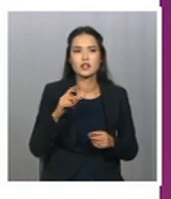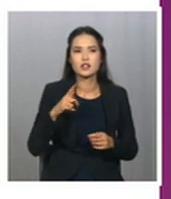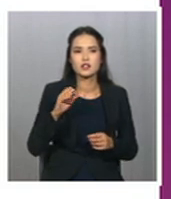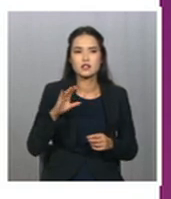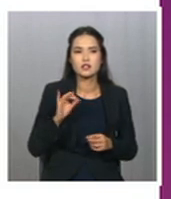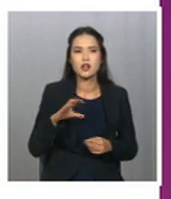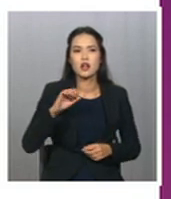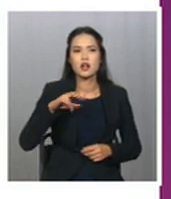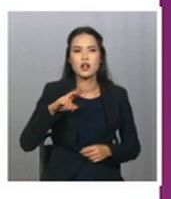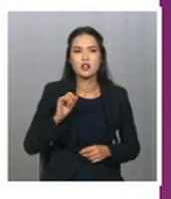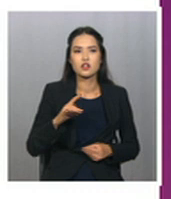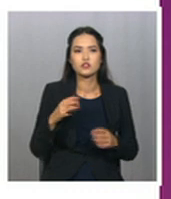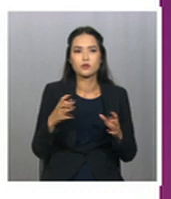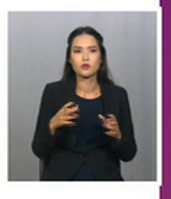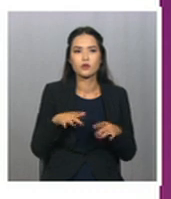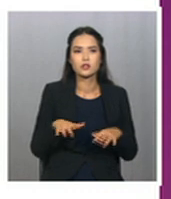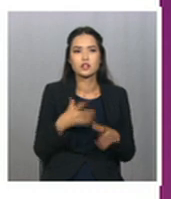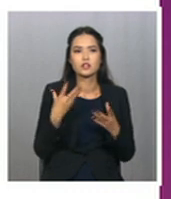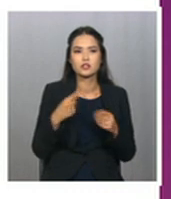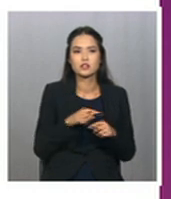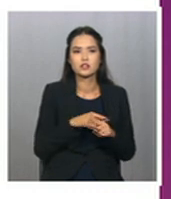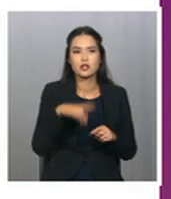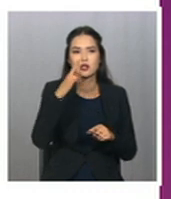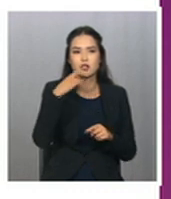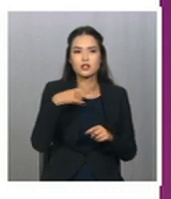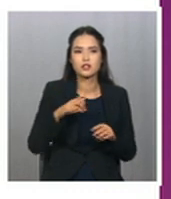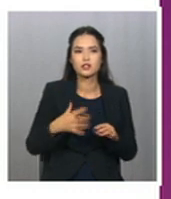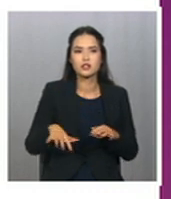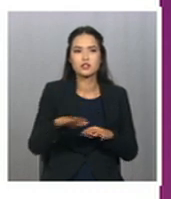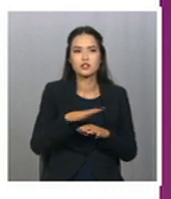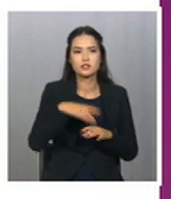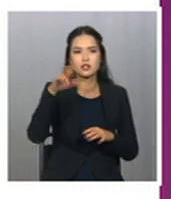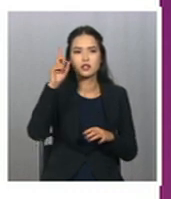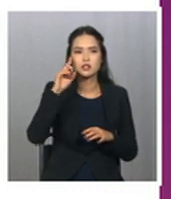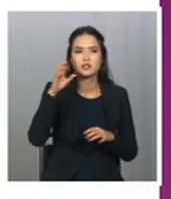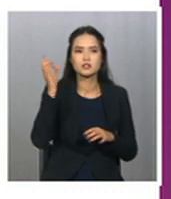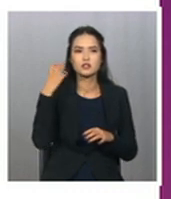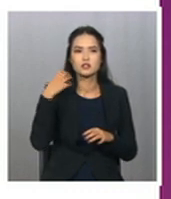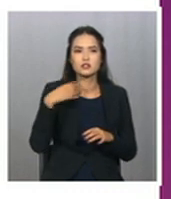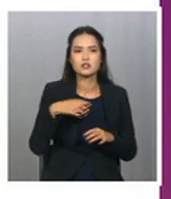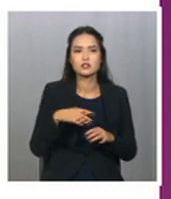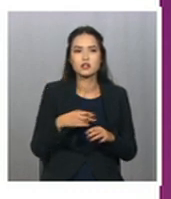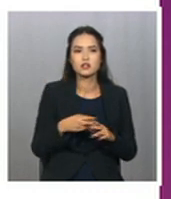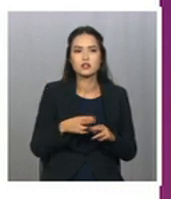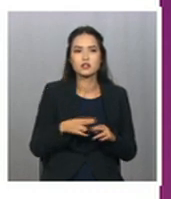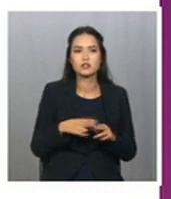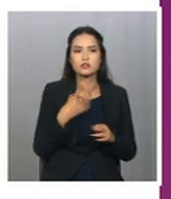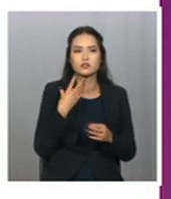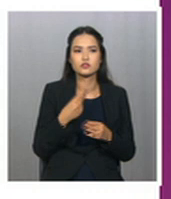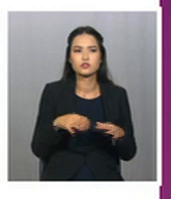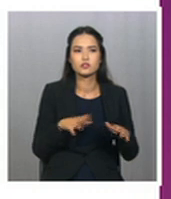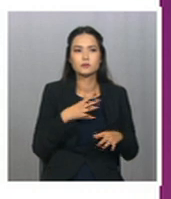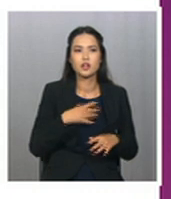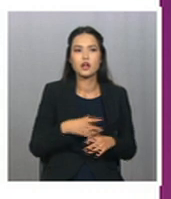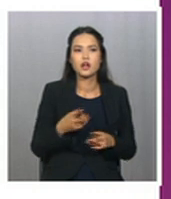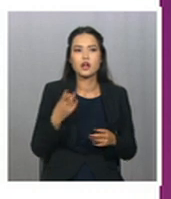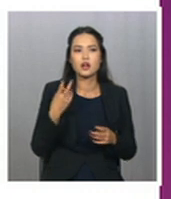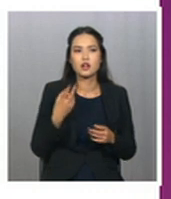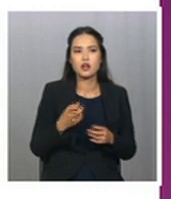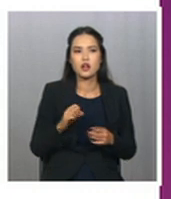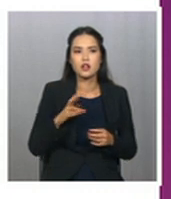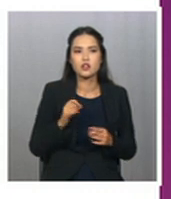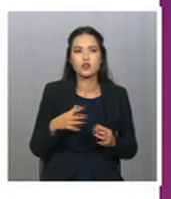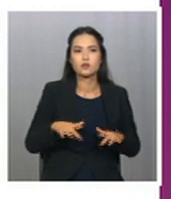дейін қазақ даласында ғасырдан астам уақыт жүргізілген. Бірақ Алаш қозғалысы сипатындағы құбылыстың